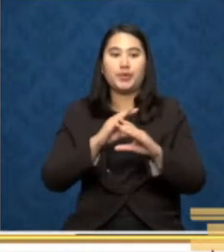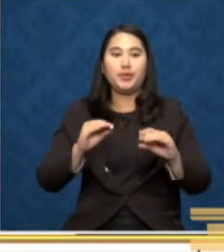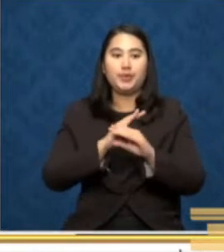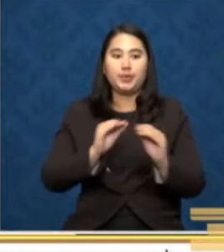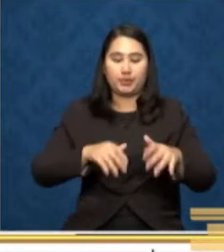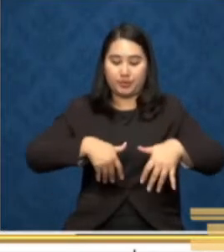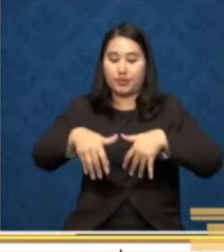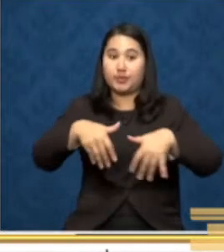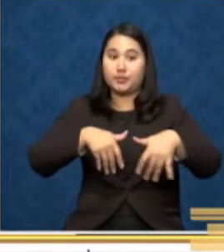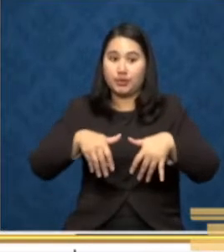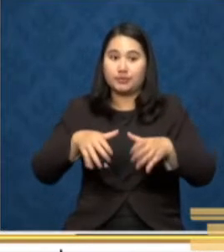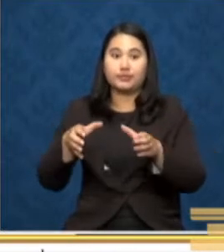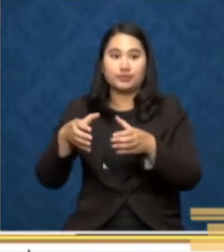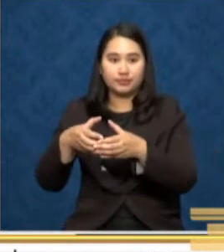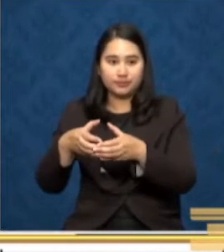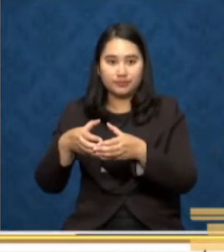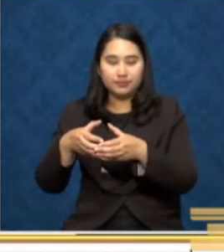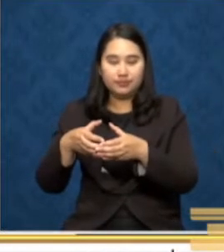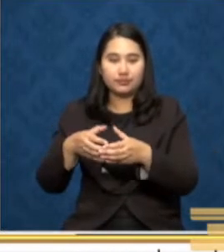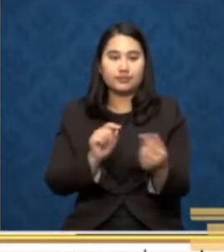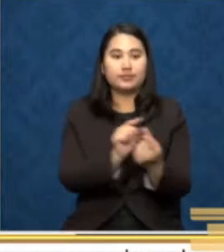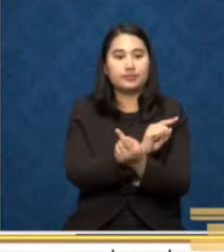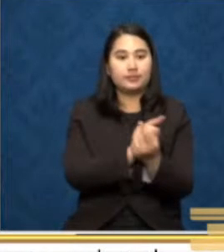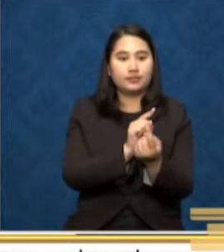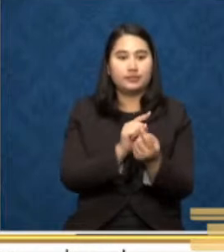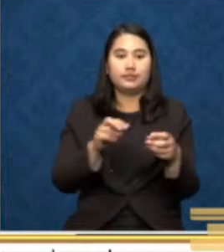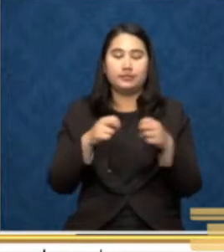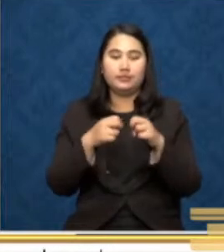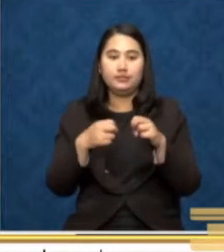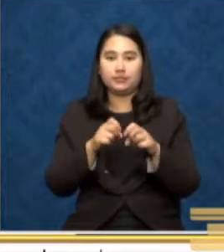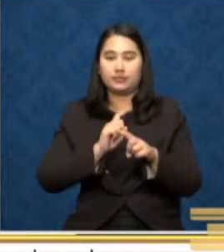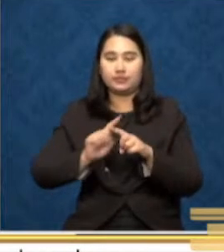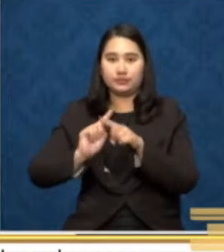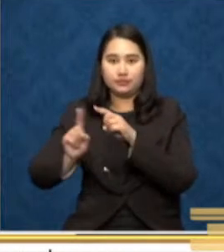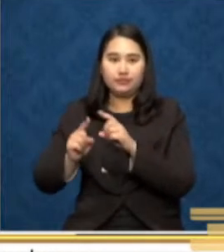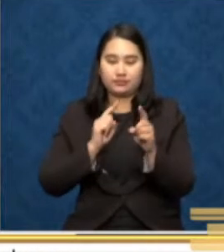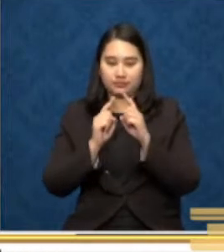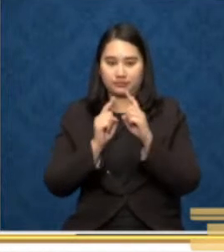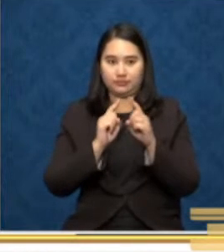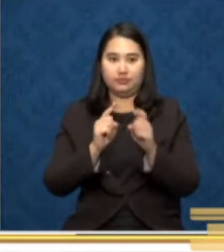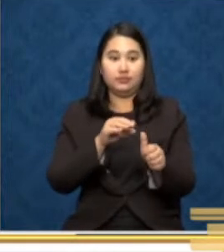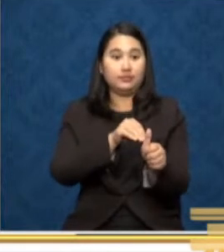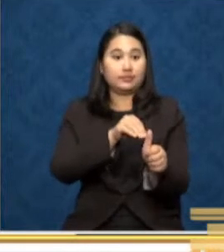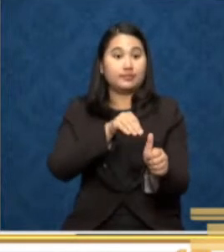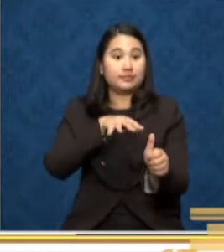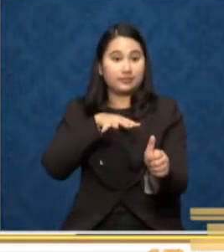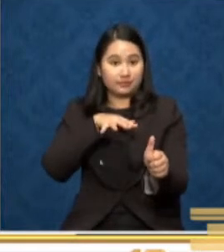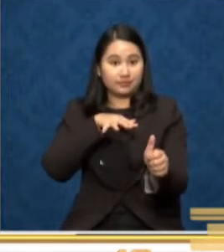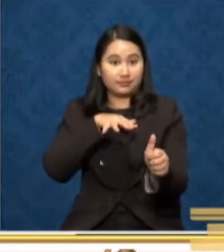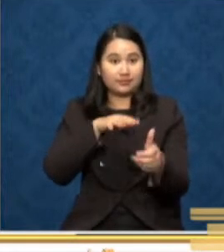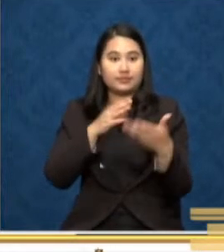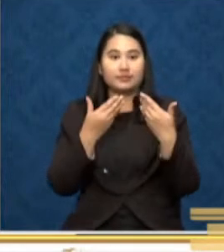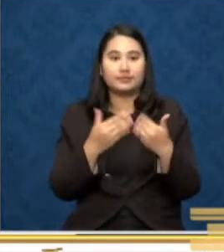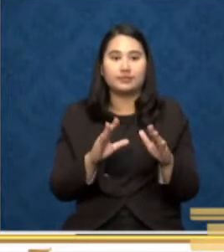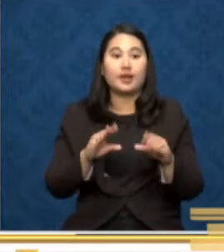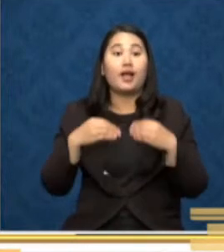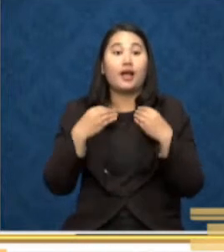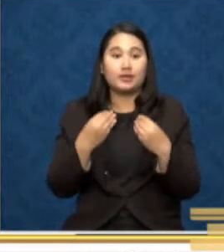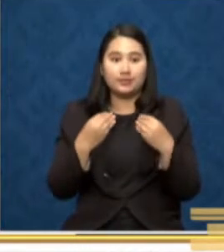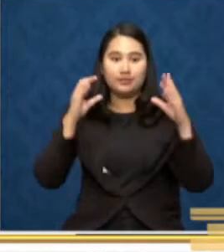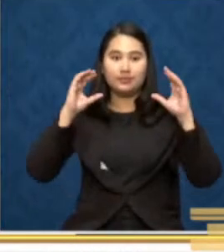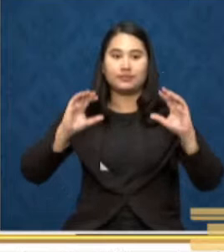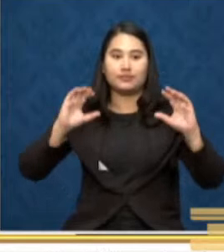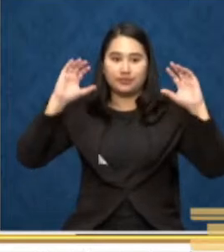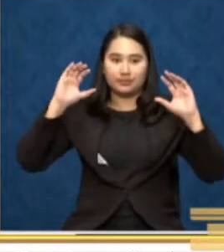สังคมภาคประชาชนผู้ที่ได้รับผลกระทบที่ถูกจากความรุนแรงต่างๆเข้ามาเป็นผู้นำแล้วเอาให้รัฐบาลกับฝ่